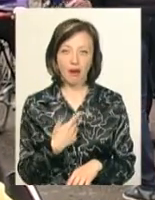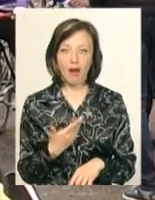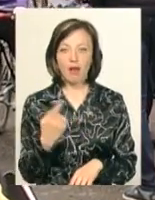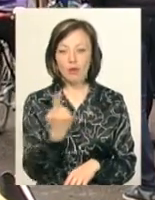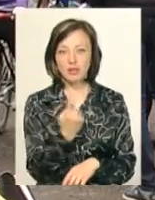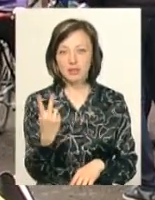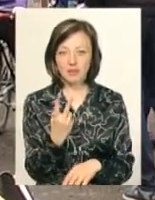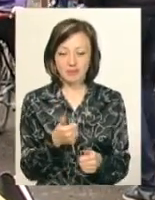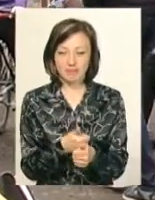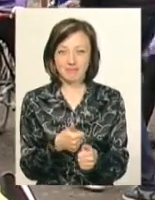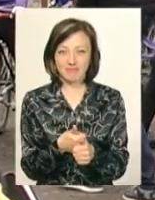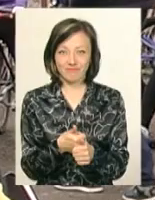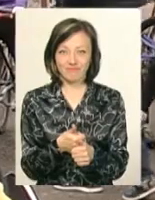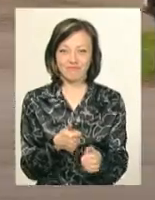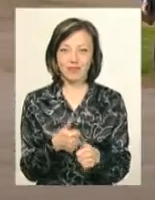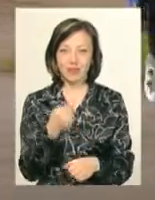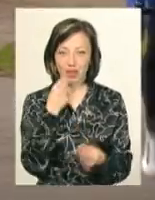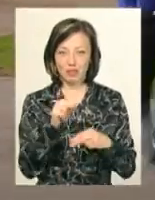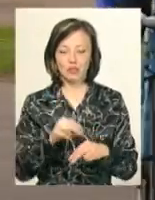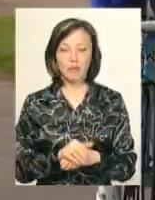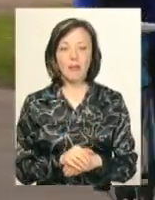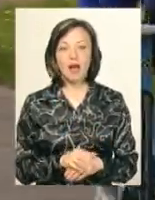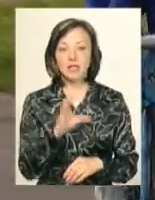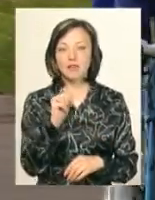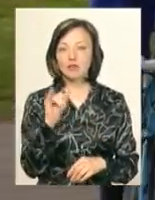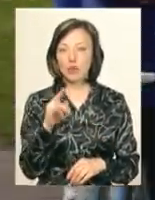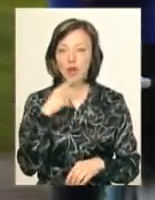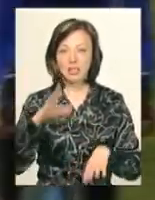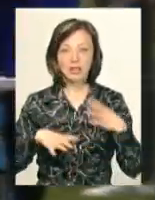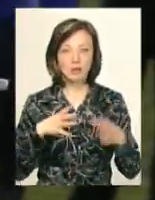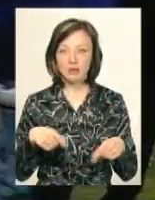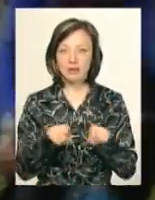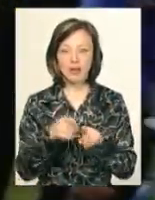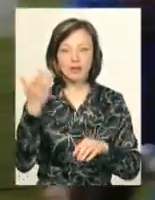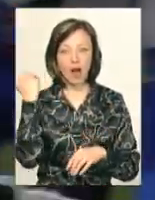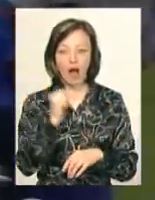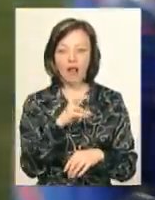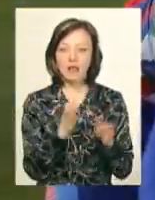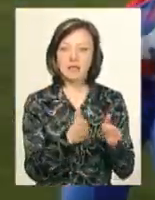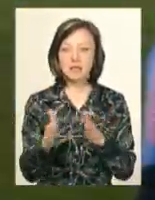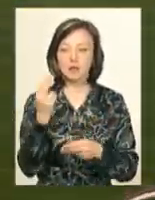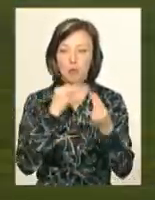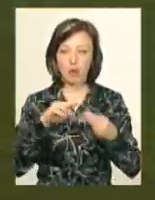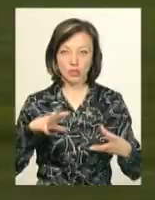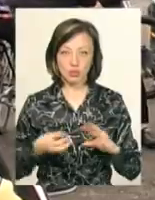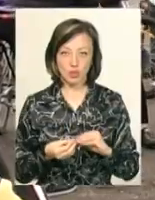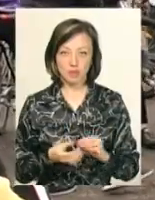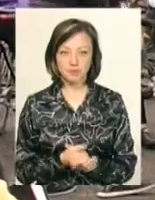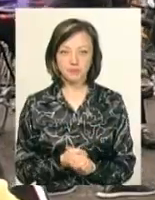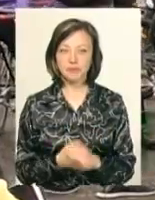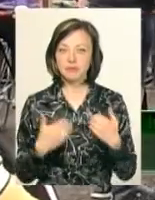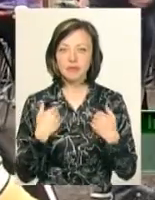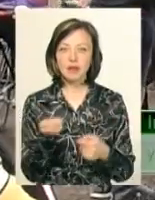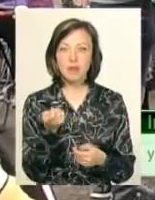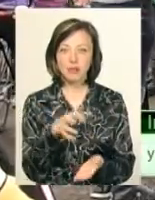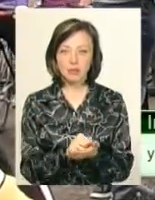одне-два недалеко він від мене відходить, але краще. Іван Савчук каже, тренується не так віддавна, як Вадим, але системно, щоб покращити свій результат. Я мало